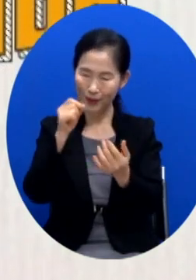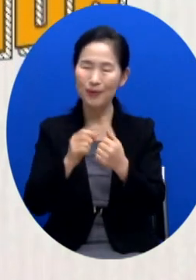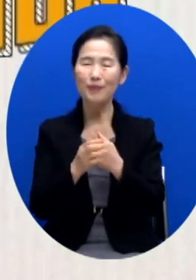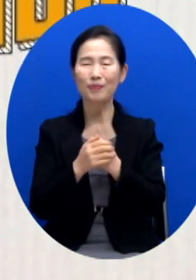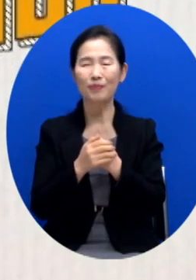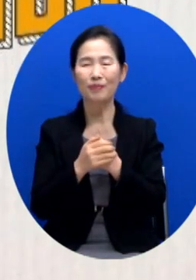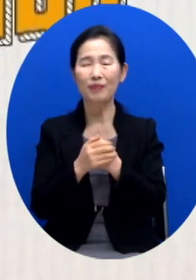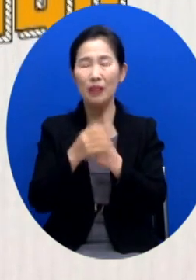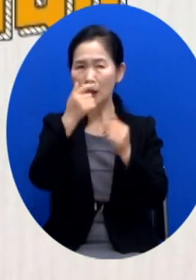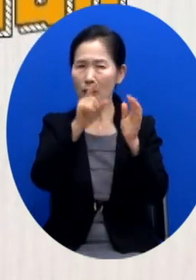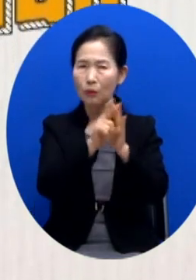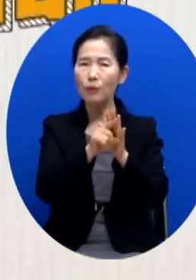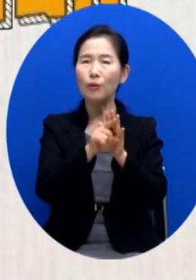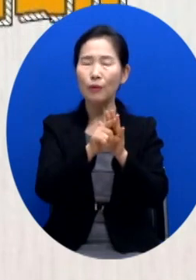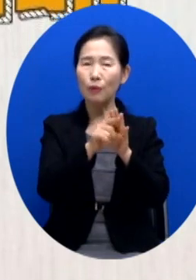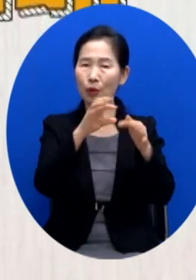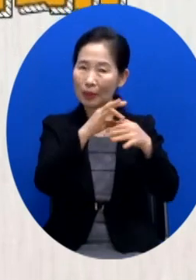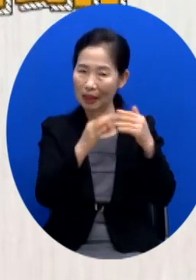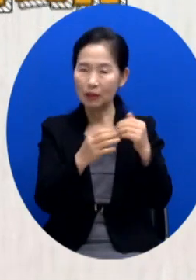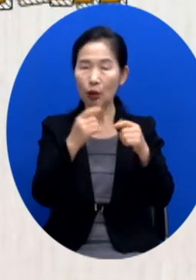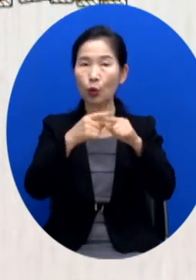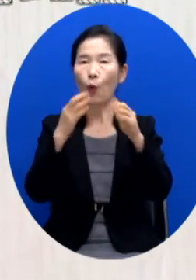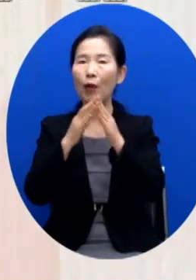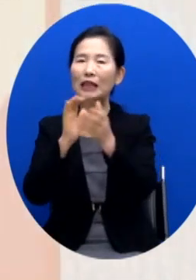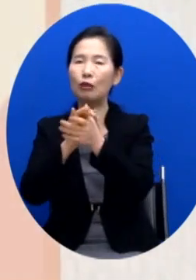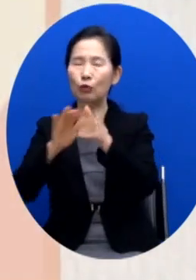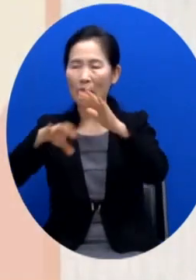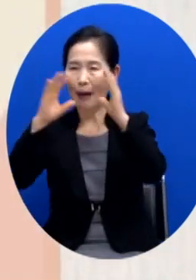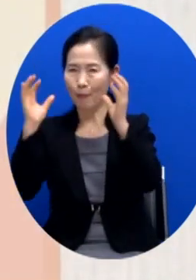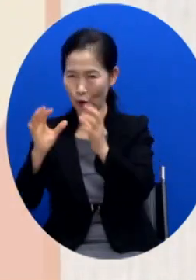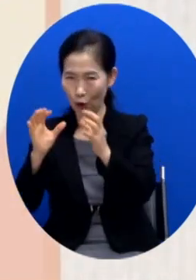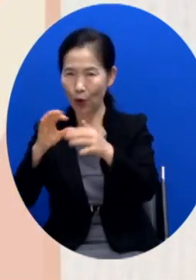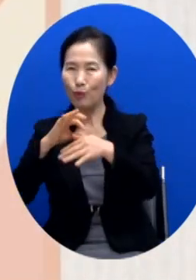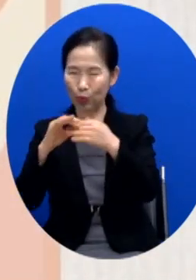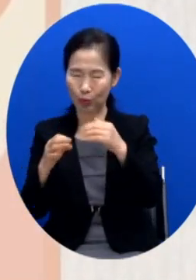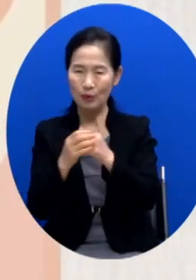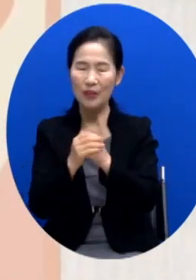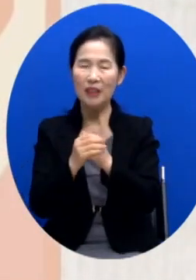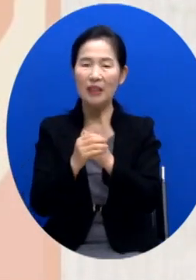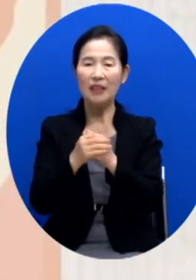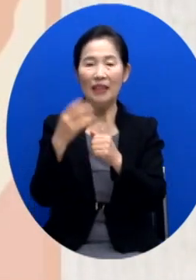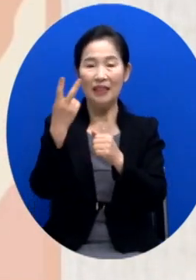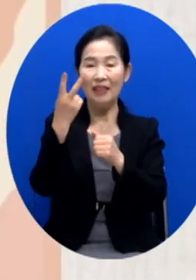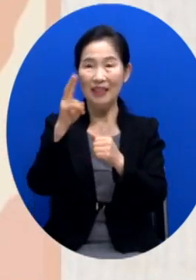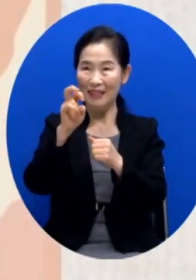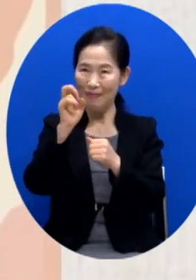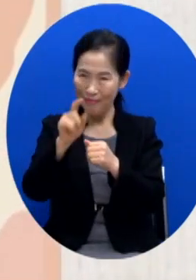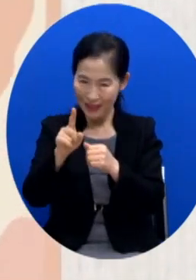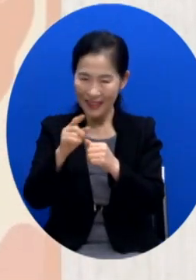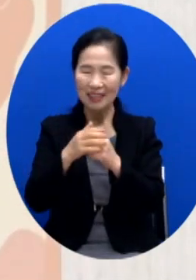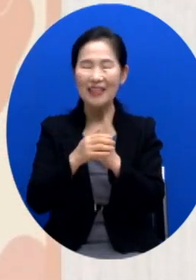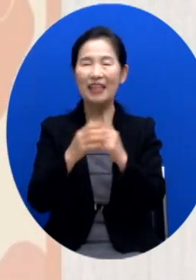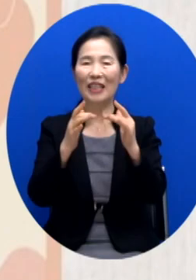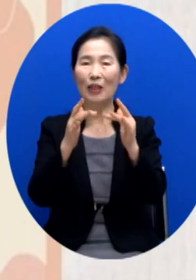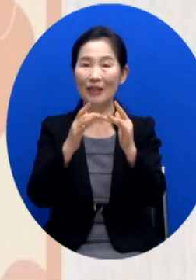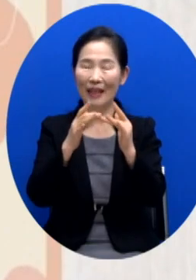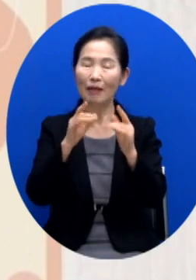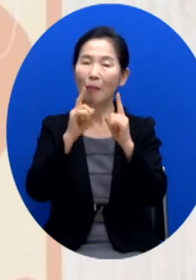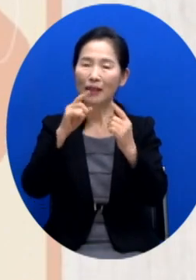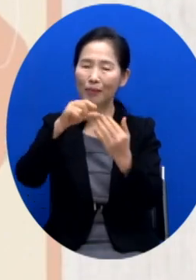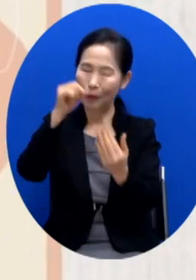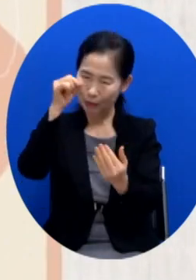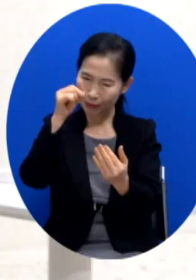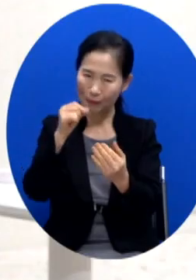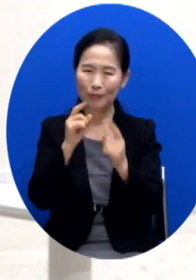기독교 sns 채널 교회 친구 다 모여 가진 행하는 2021 언 택트 송구영신 예배 말씀 붓기 입니다